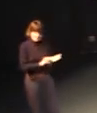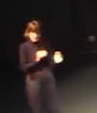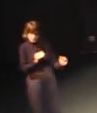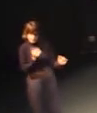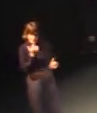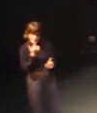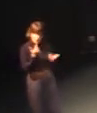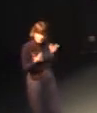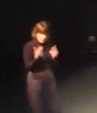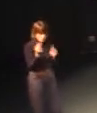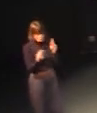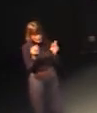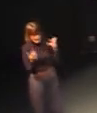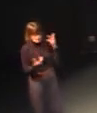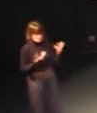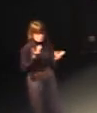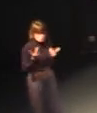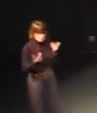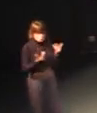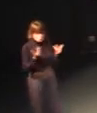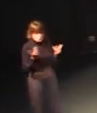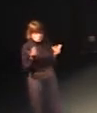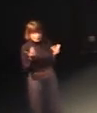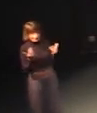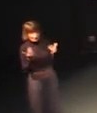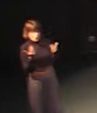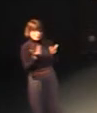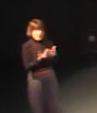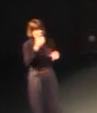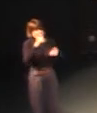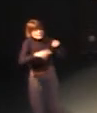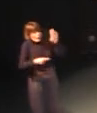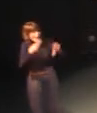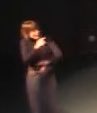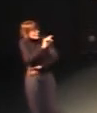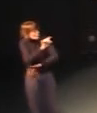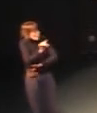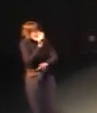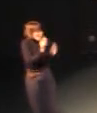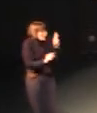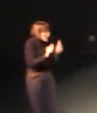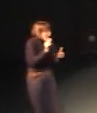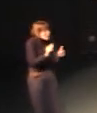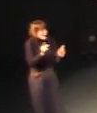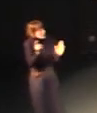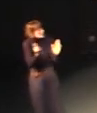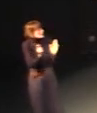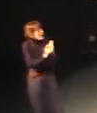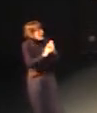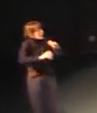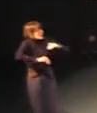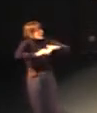de d'envisager une porte qui nous permettrait un jour peut-être